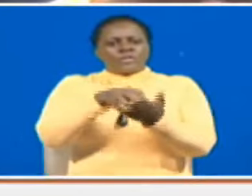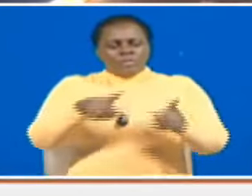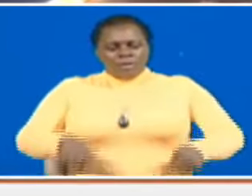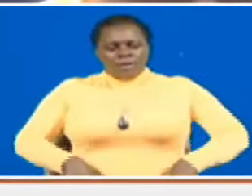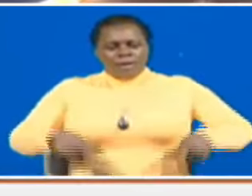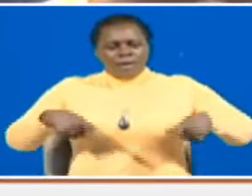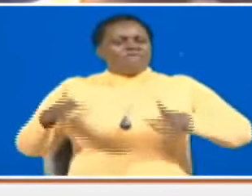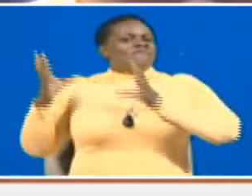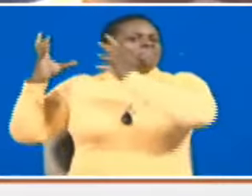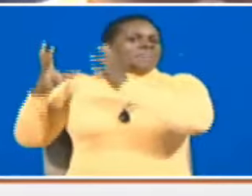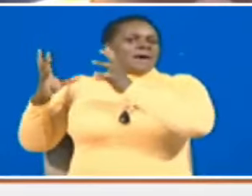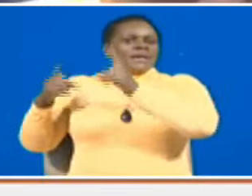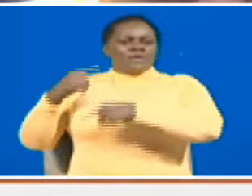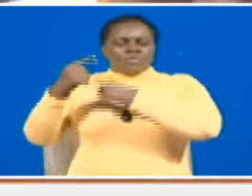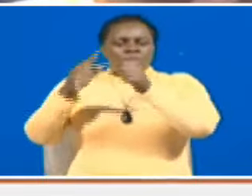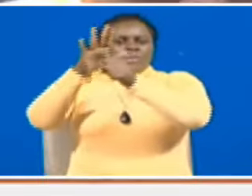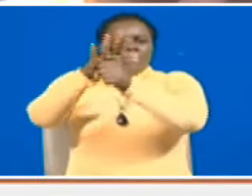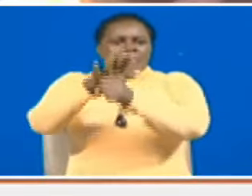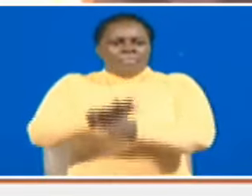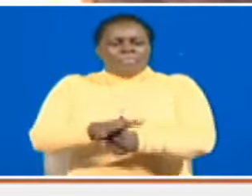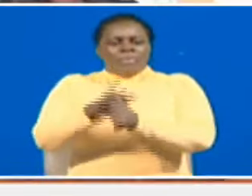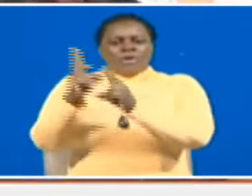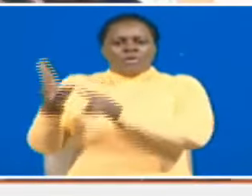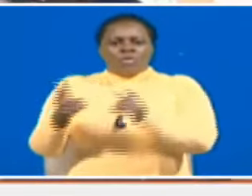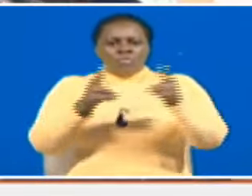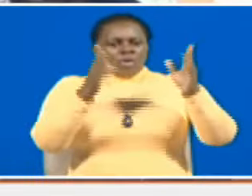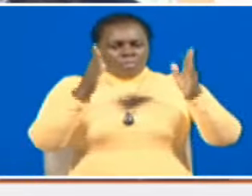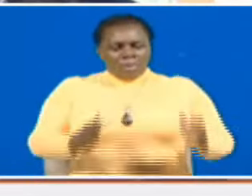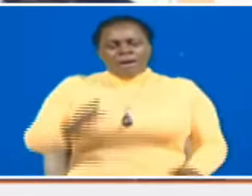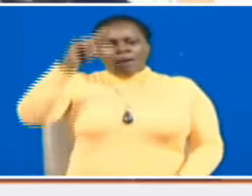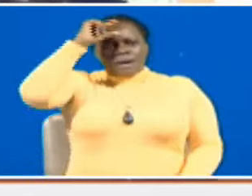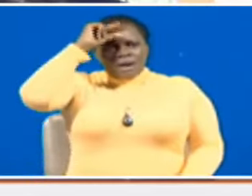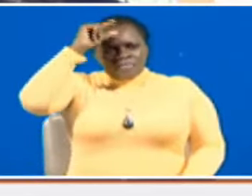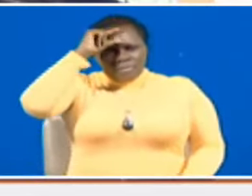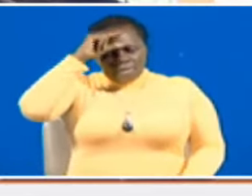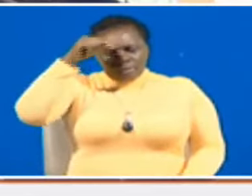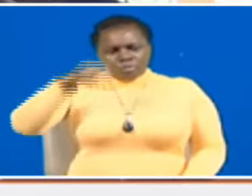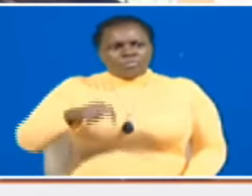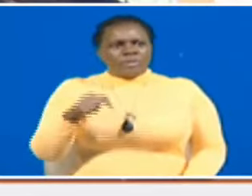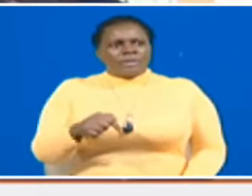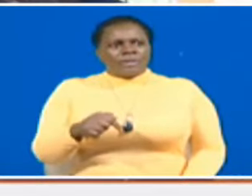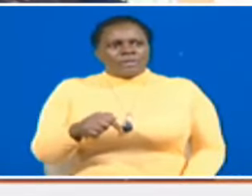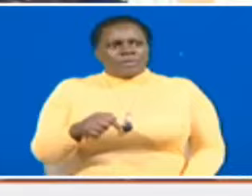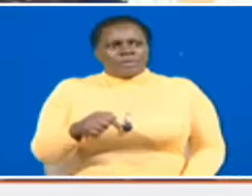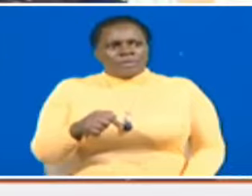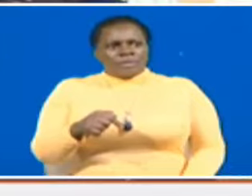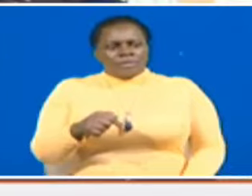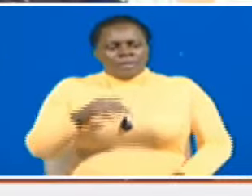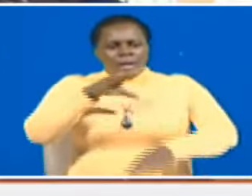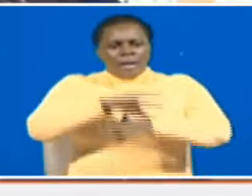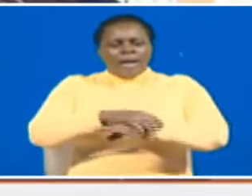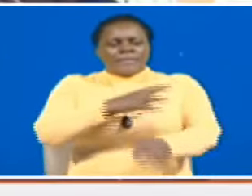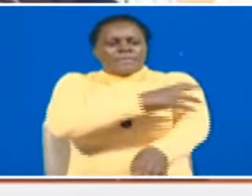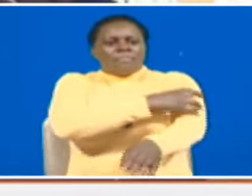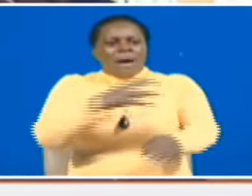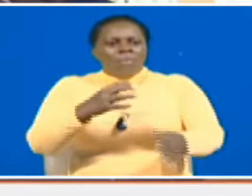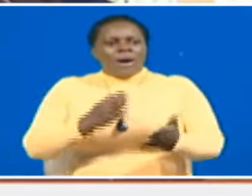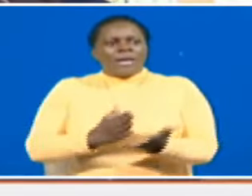maisha inayoendelea kukandamiza mwananchi. Serikali ambayo ilienda ilishukua usukani